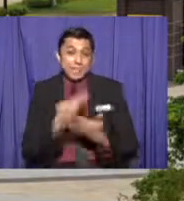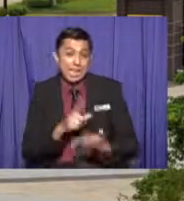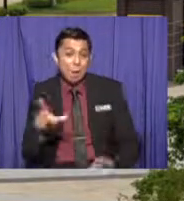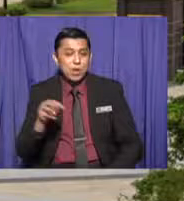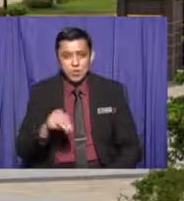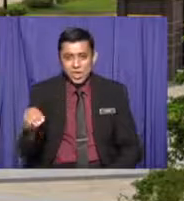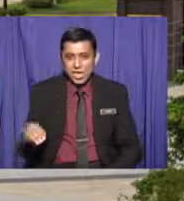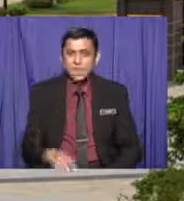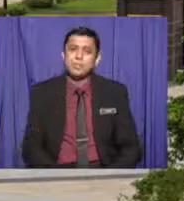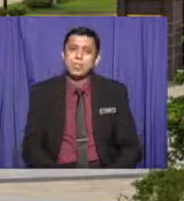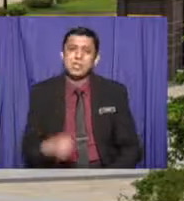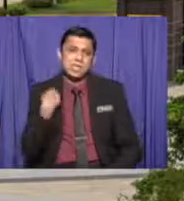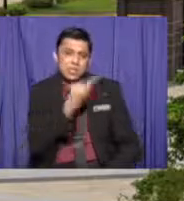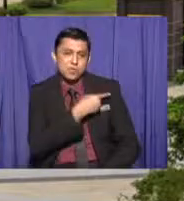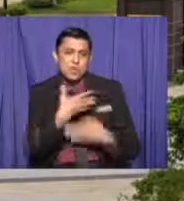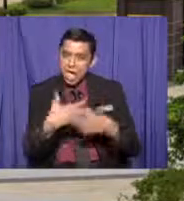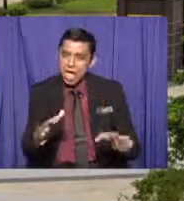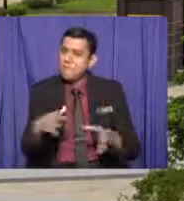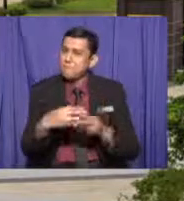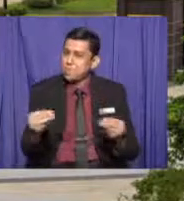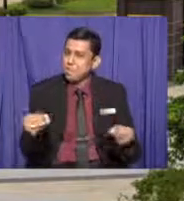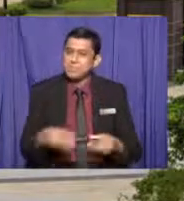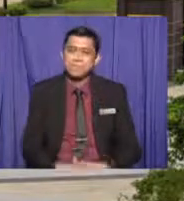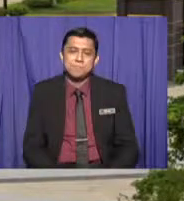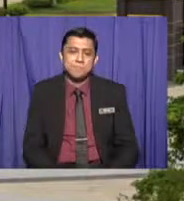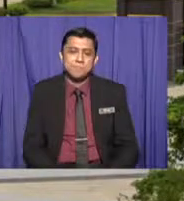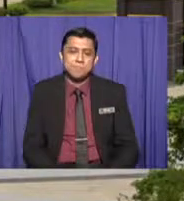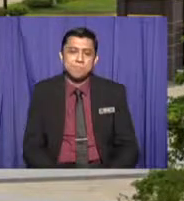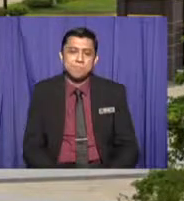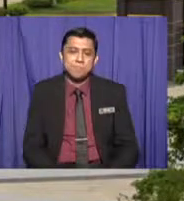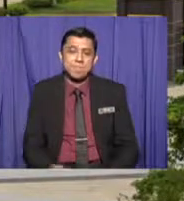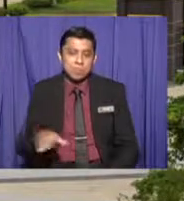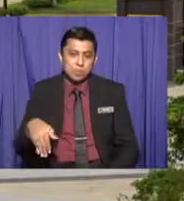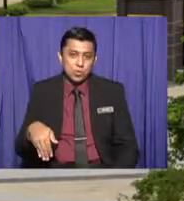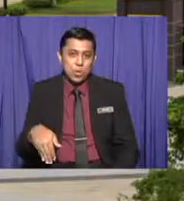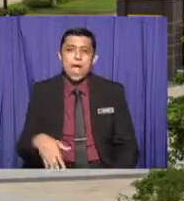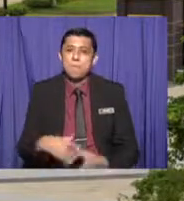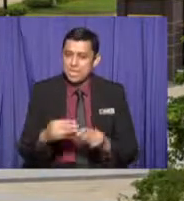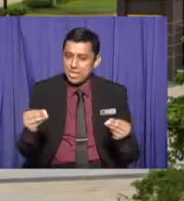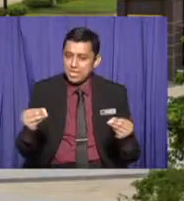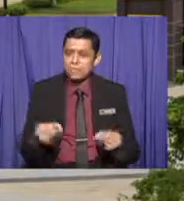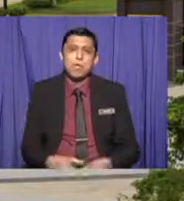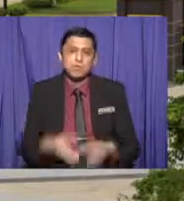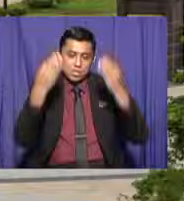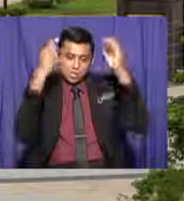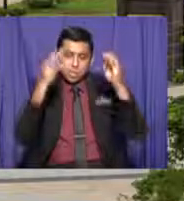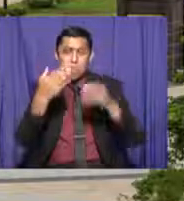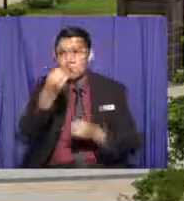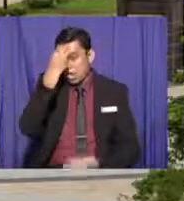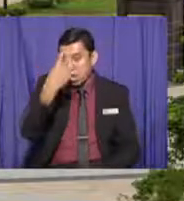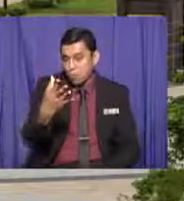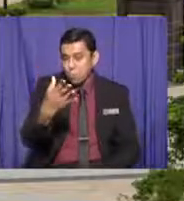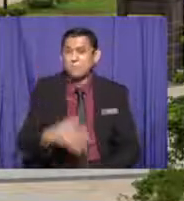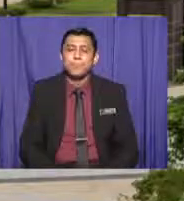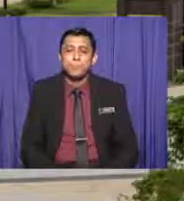Baiklah murid-murid, kita sudah sampai ke penghujung slot kita. Sebelum berundur, cikgu ingin menekankan